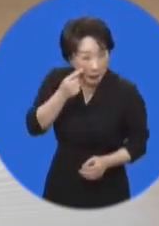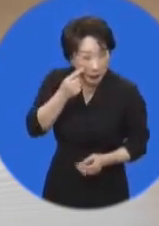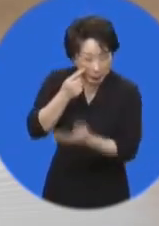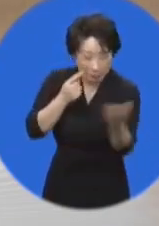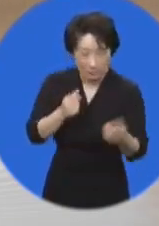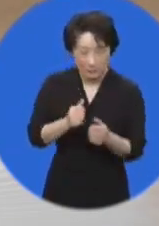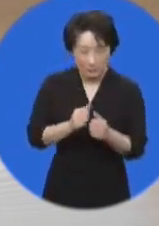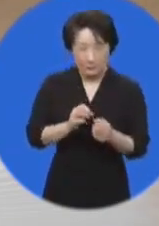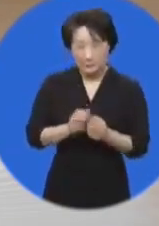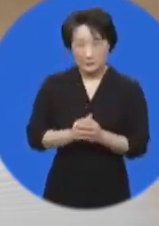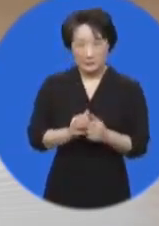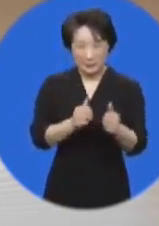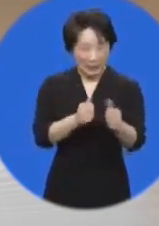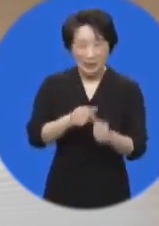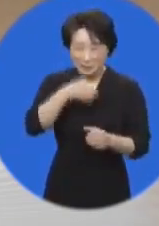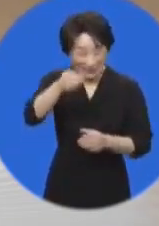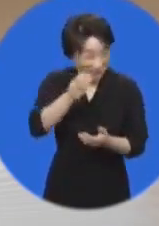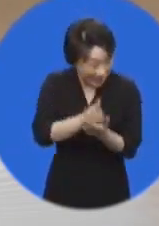마세요.